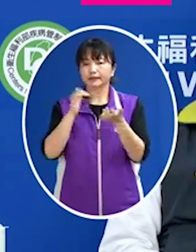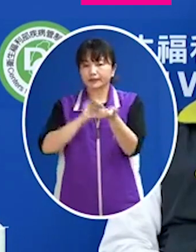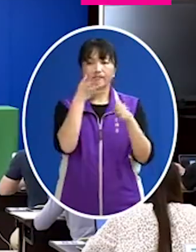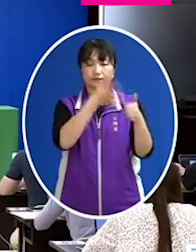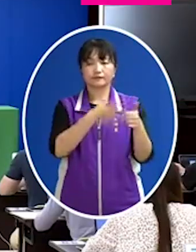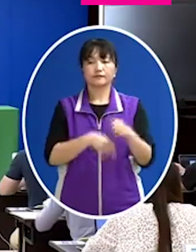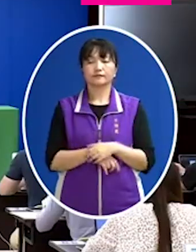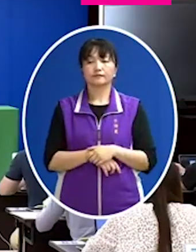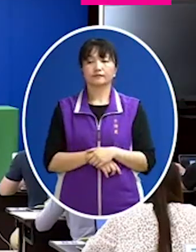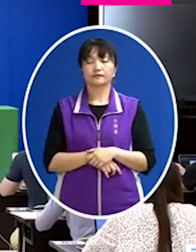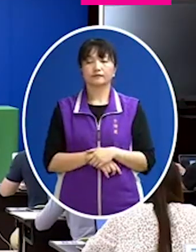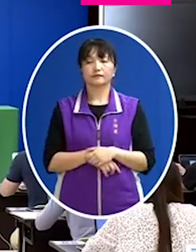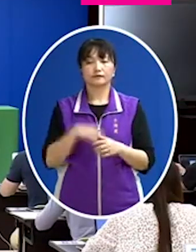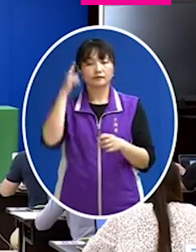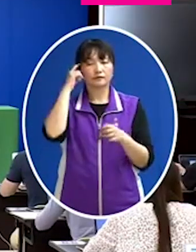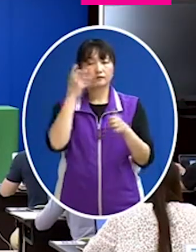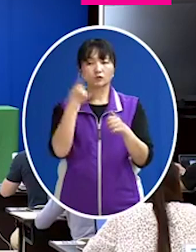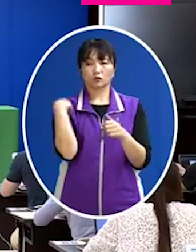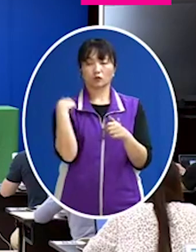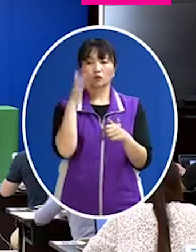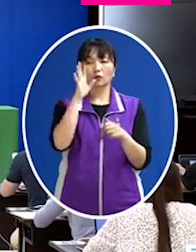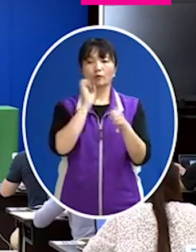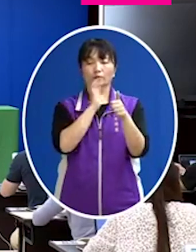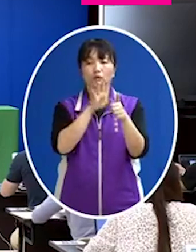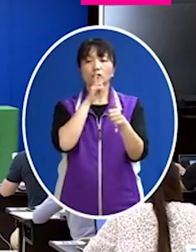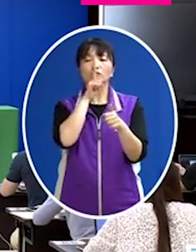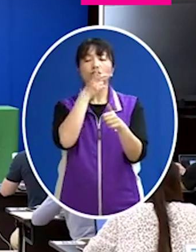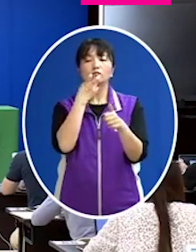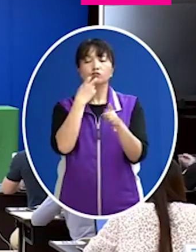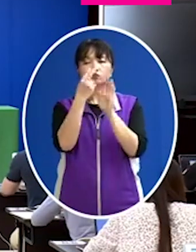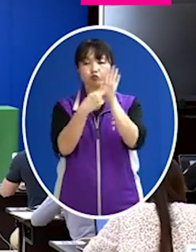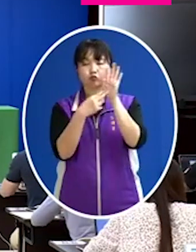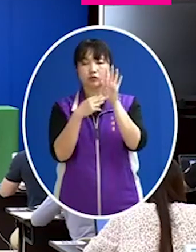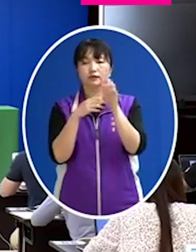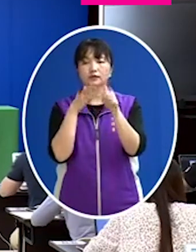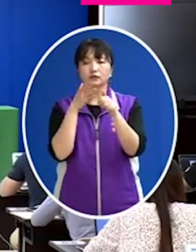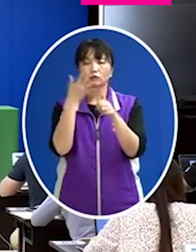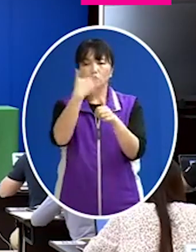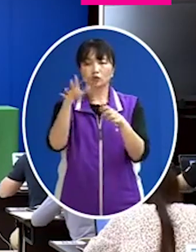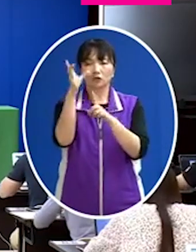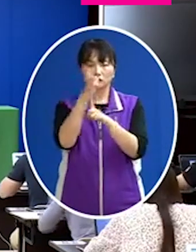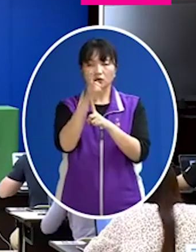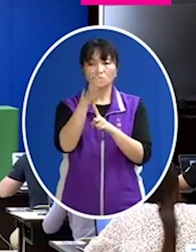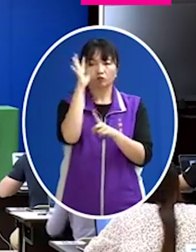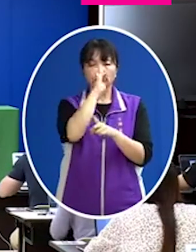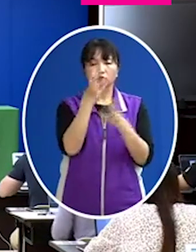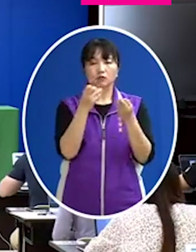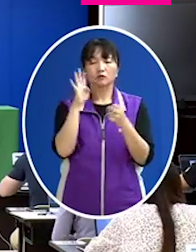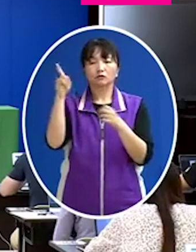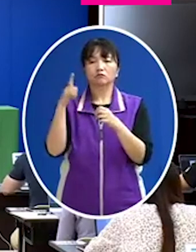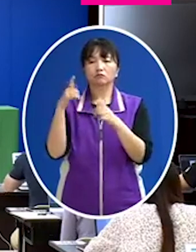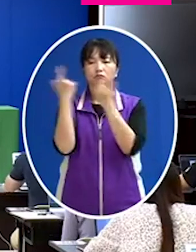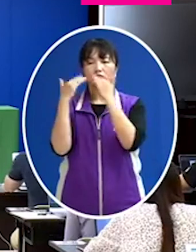效果。 唐哥指挥官，请教说，昨天您有说就是中央没有交办要查处水神，不过今天台北市府他有提出公文